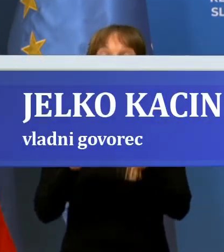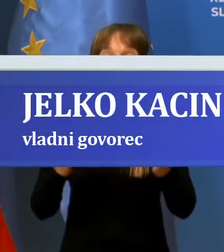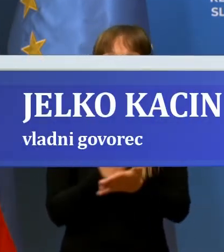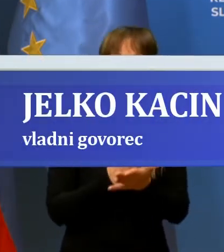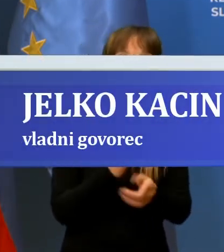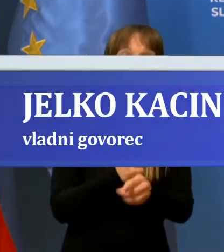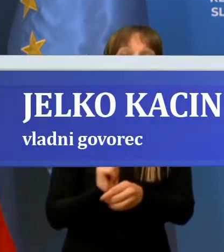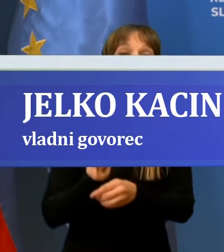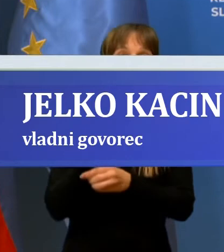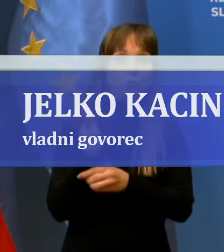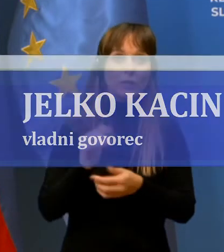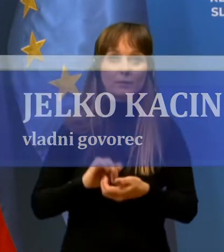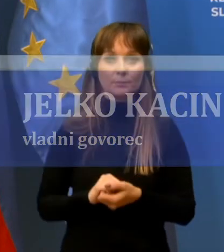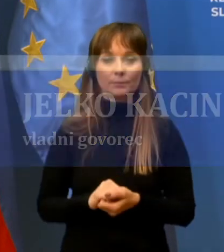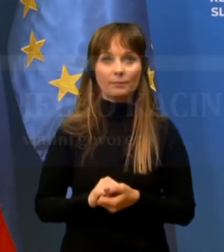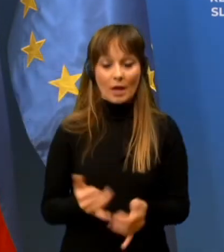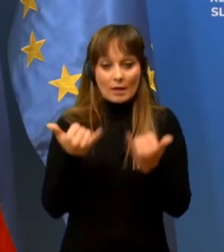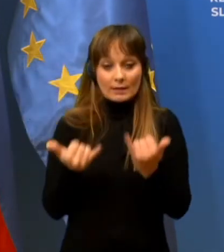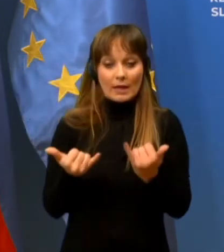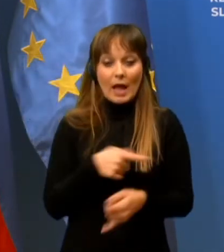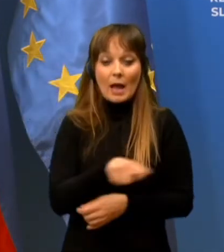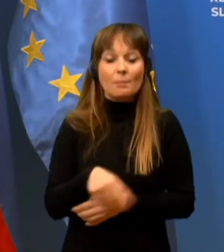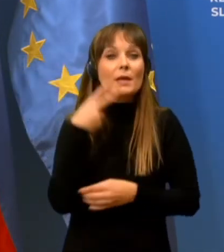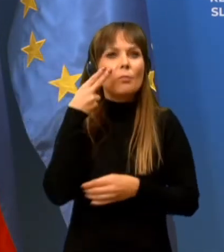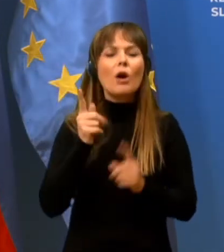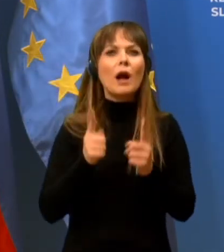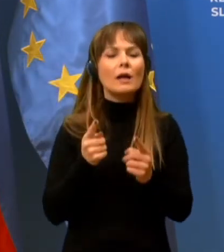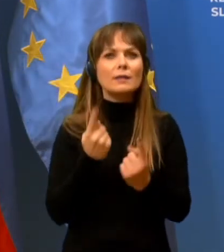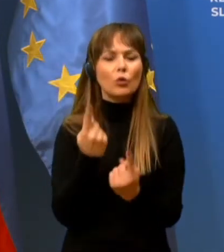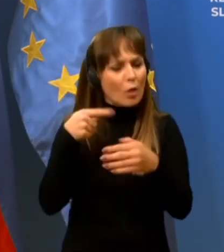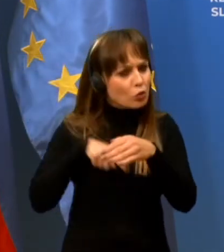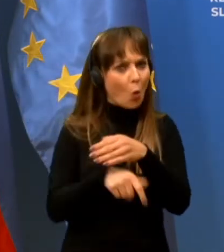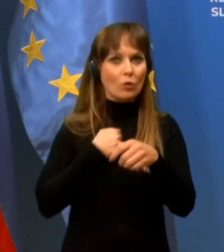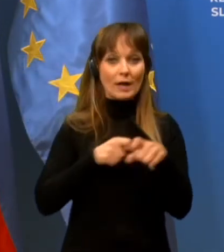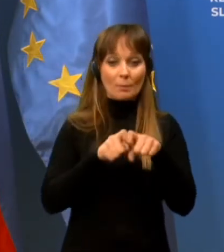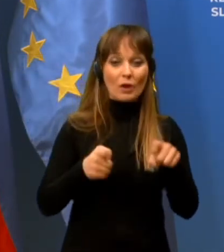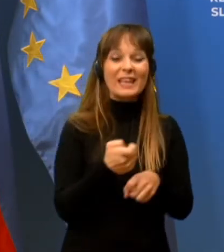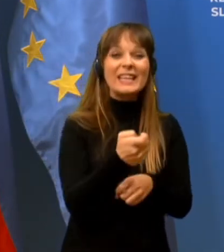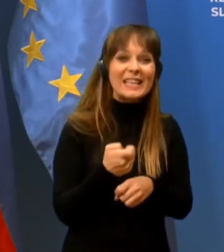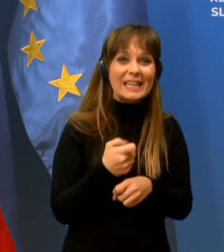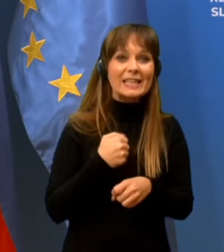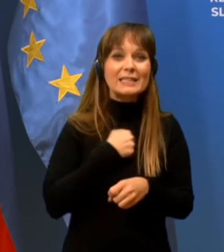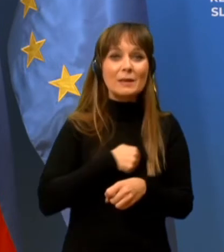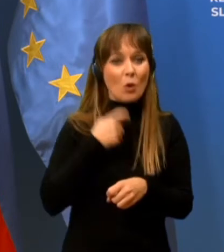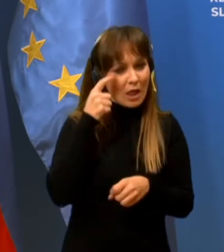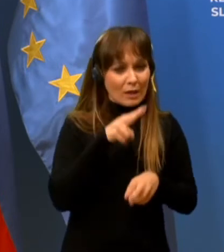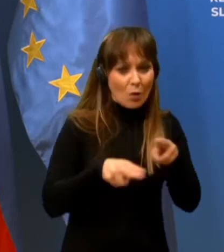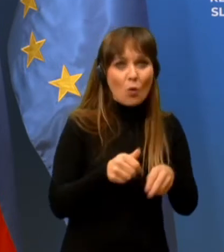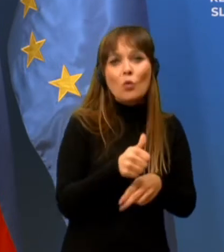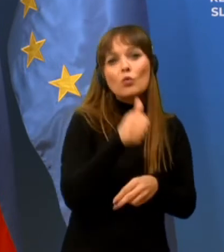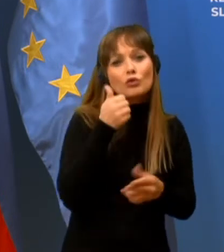angažiranih. Zdaj pa poglejmo razmere v bolnišnicah. Iz bolnišnične oskrbe je bilo včeraj